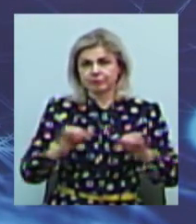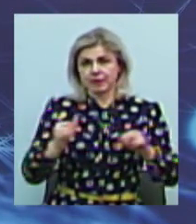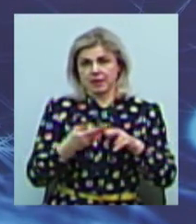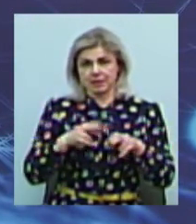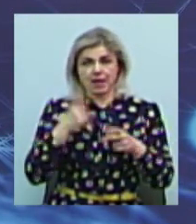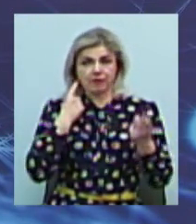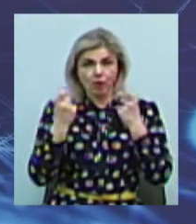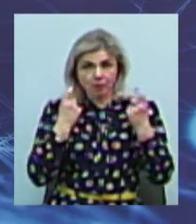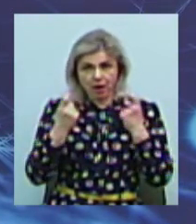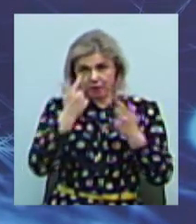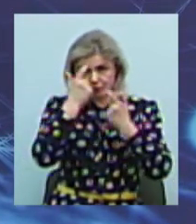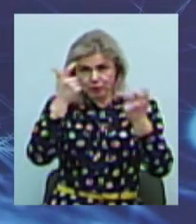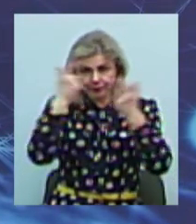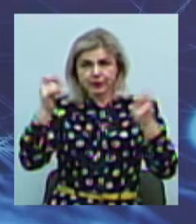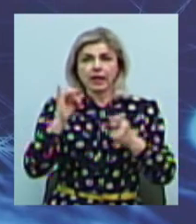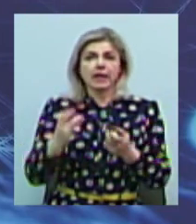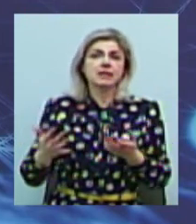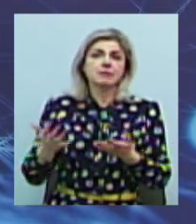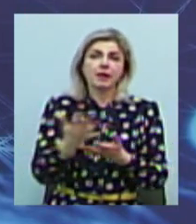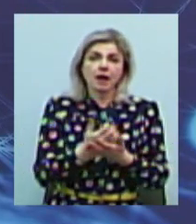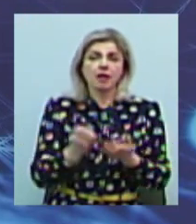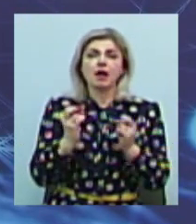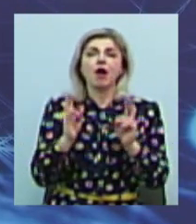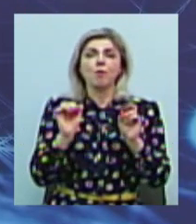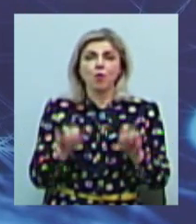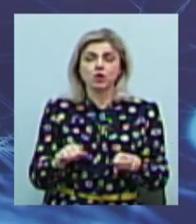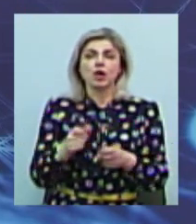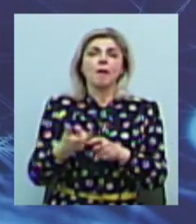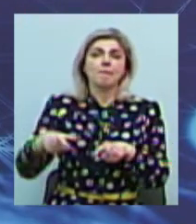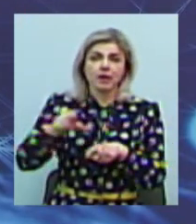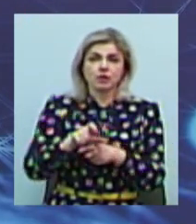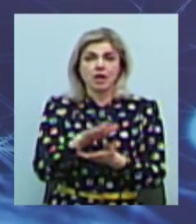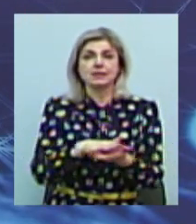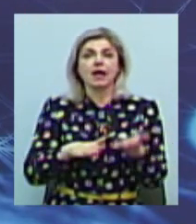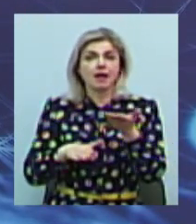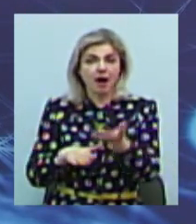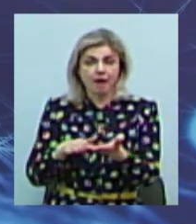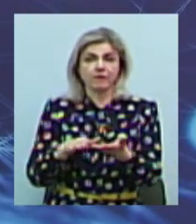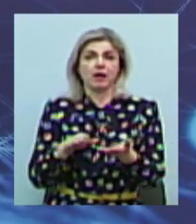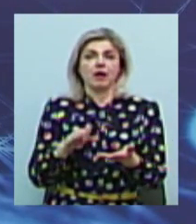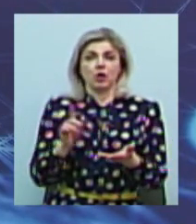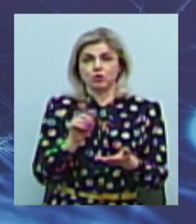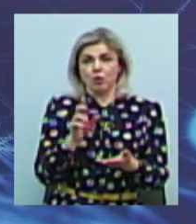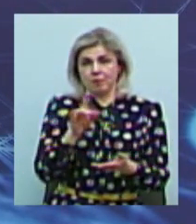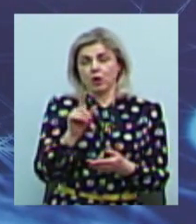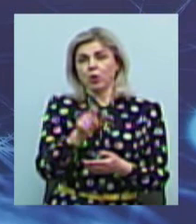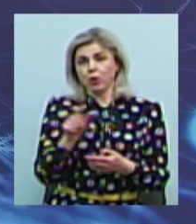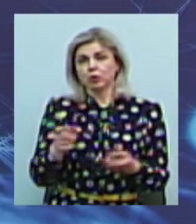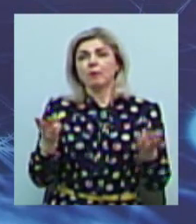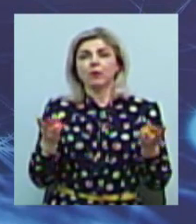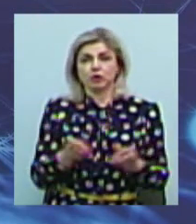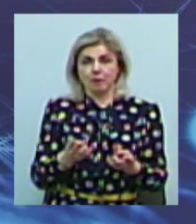інформацію і збирати якомога більше заяв на те, що люди